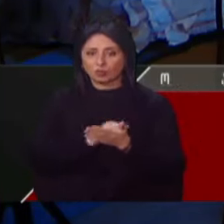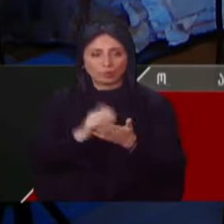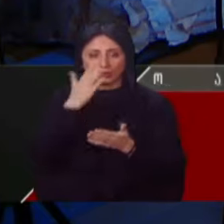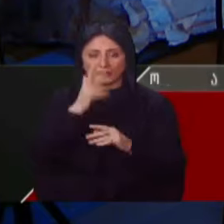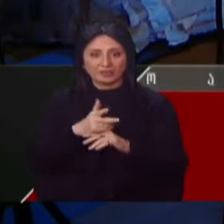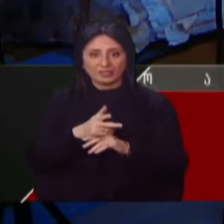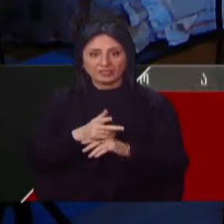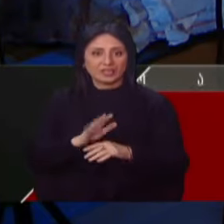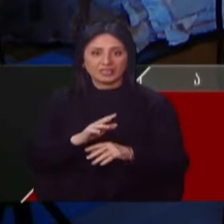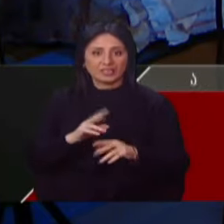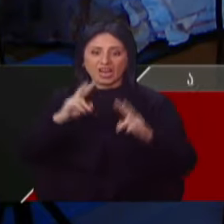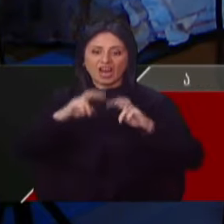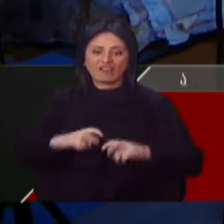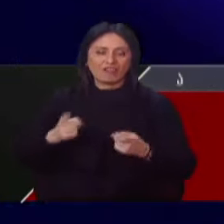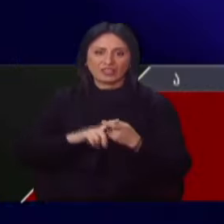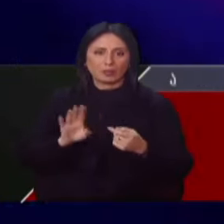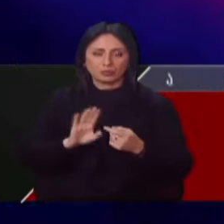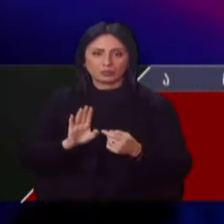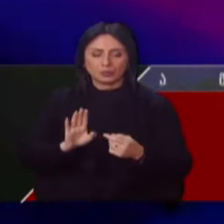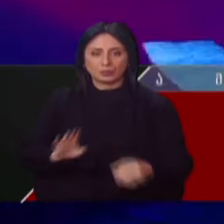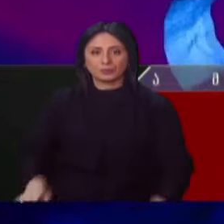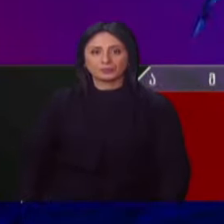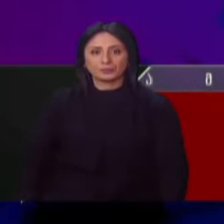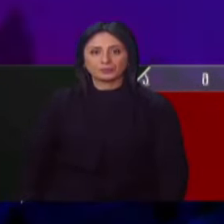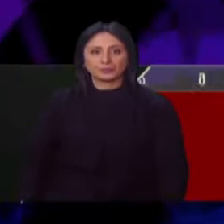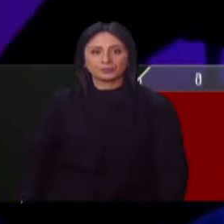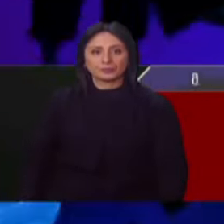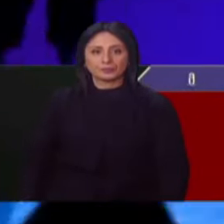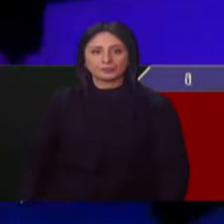dokumenturi filmi, artikulebaze daputnebuli filmi.